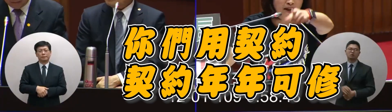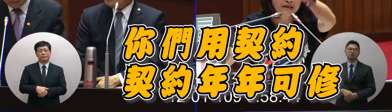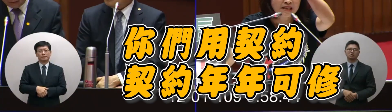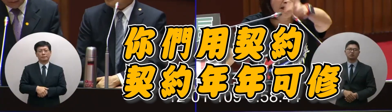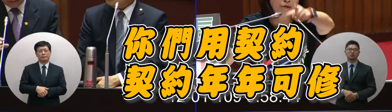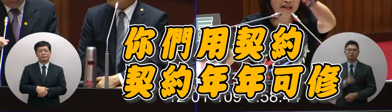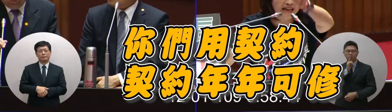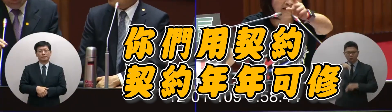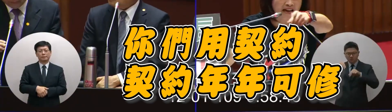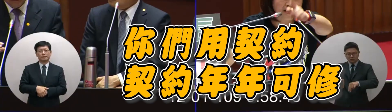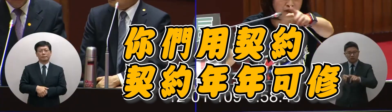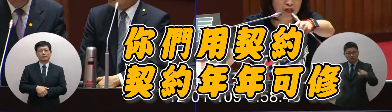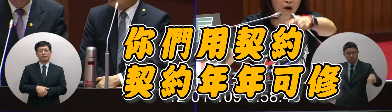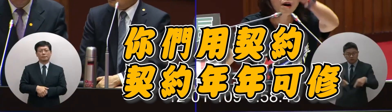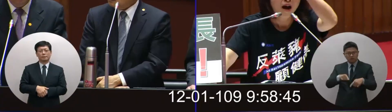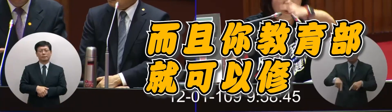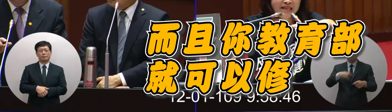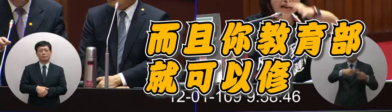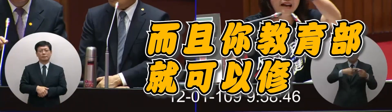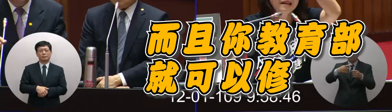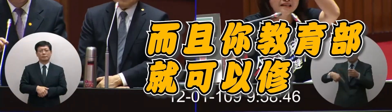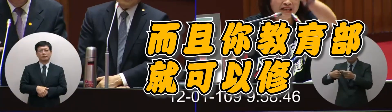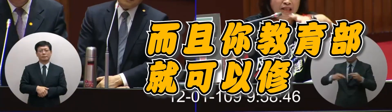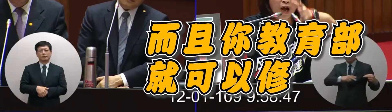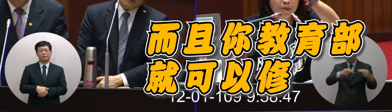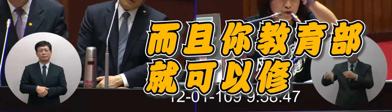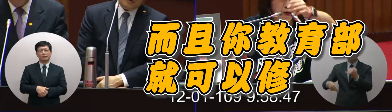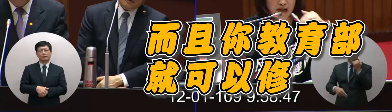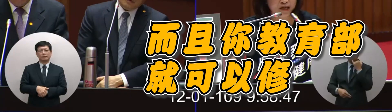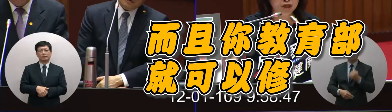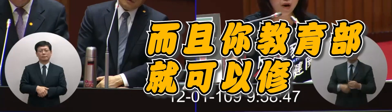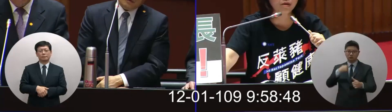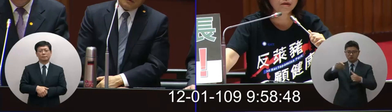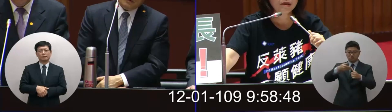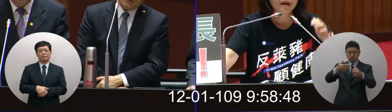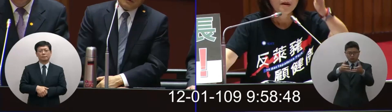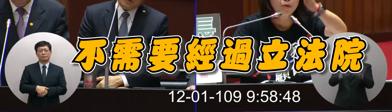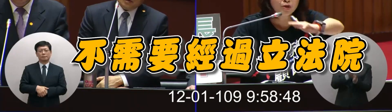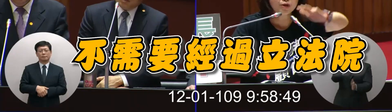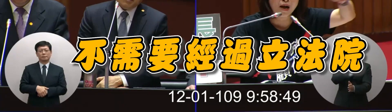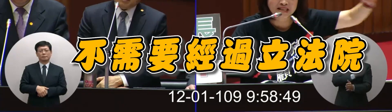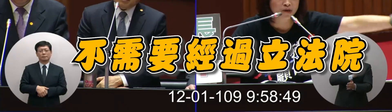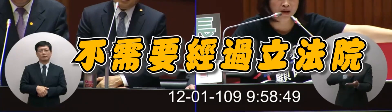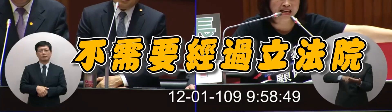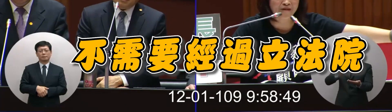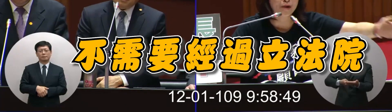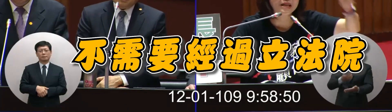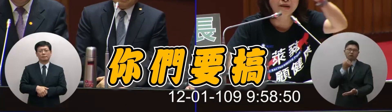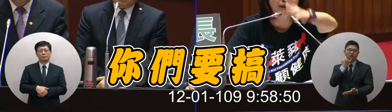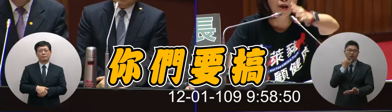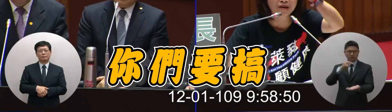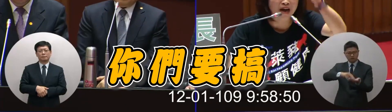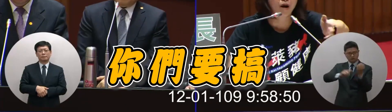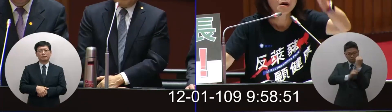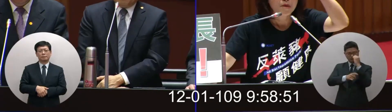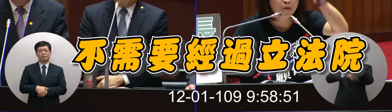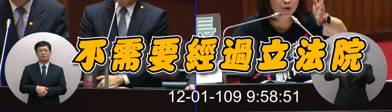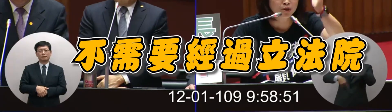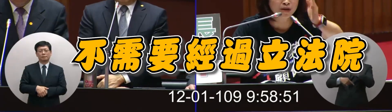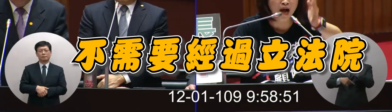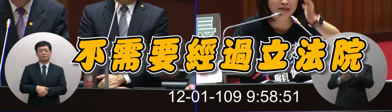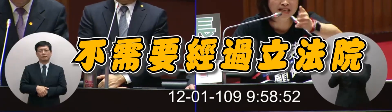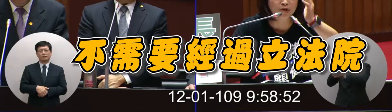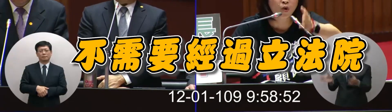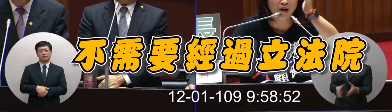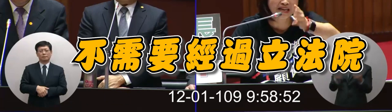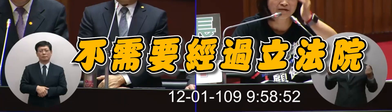契约，契约年年可修，而且你教育部就可以修。不需要经过立法院，你们要搞不